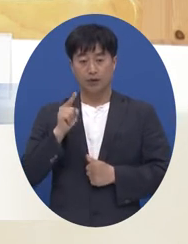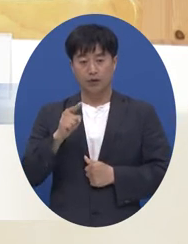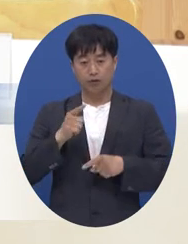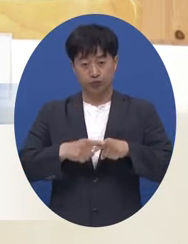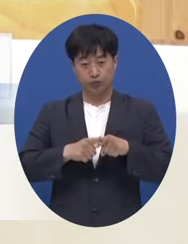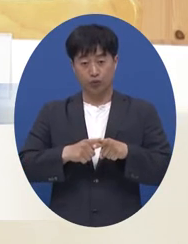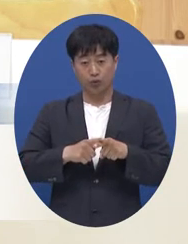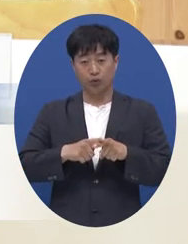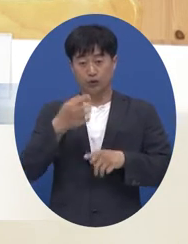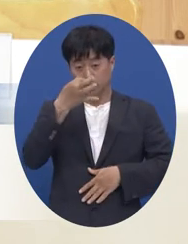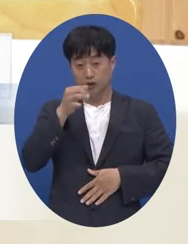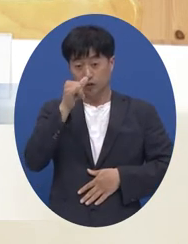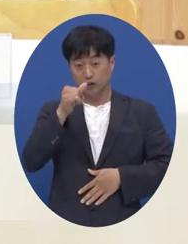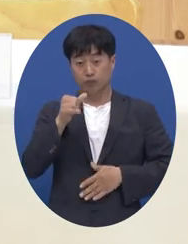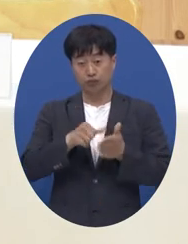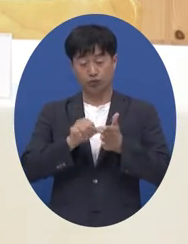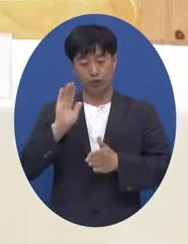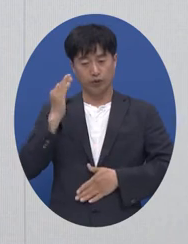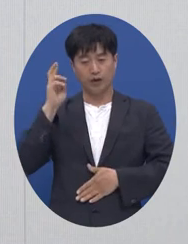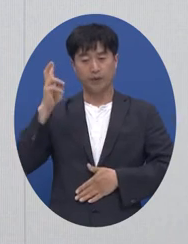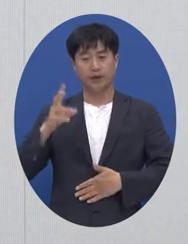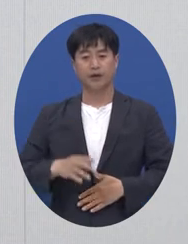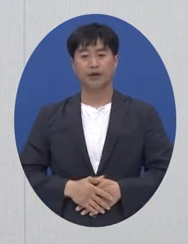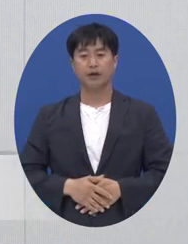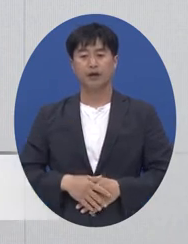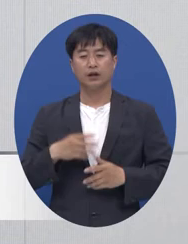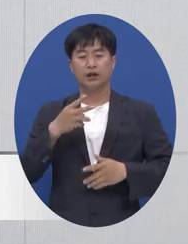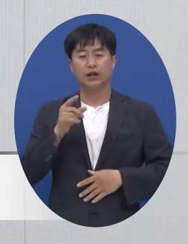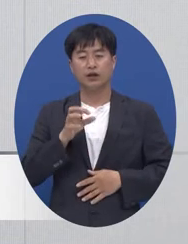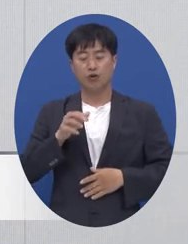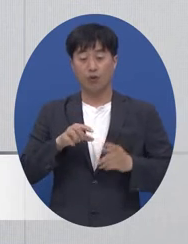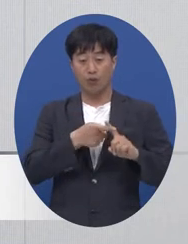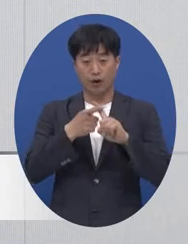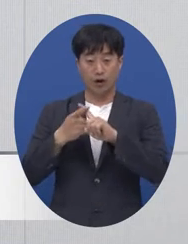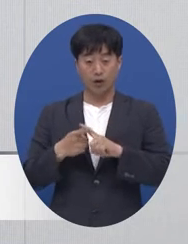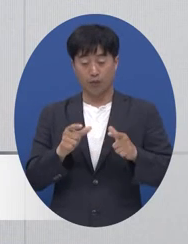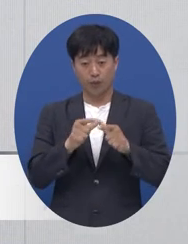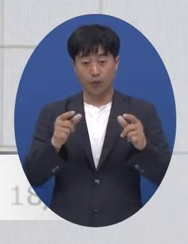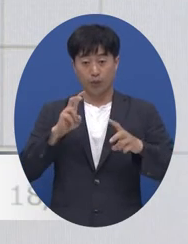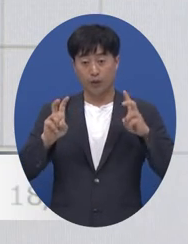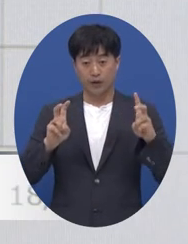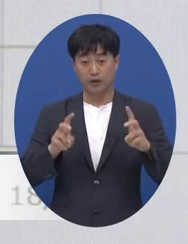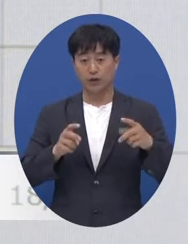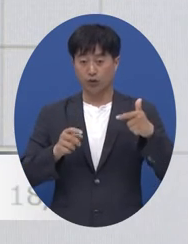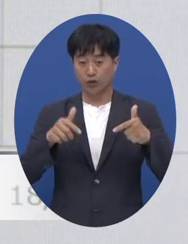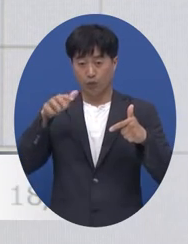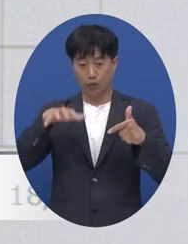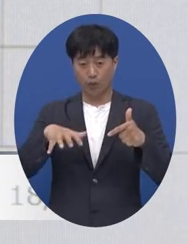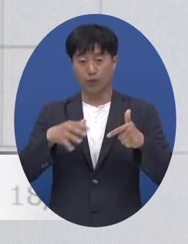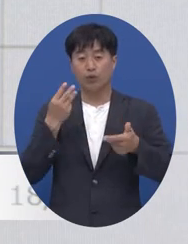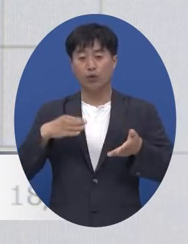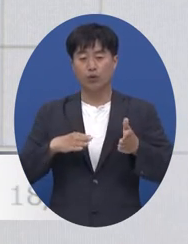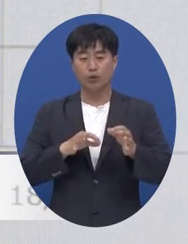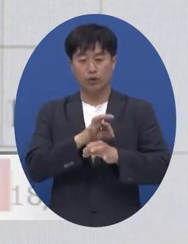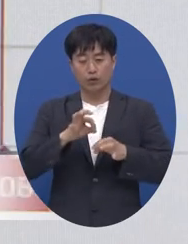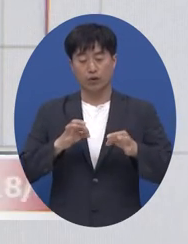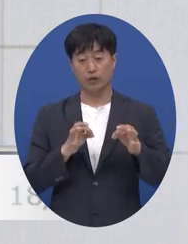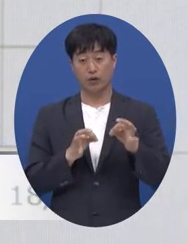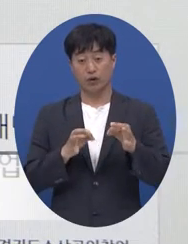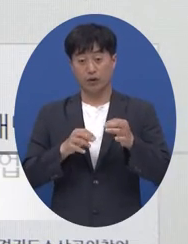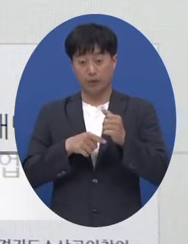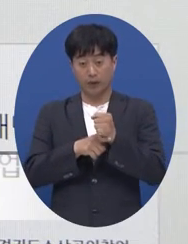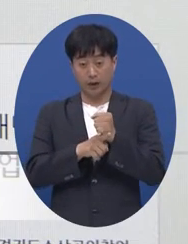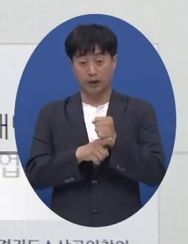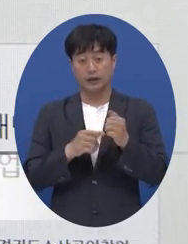분석에도 매우 유용한 도구가 될 수 있을 것 같습니다. 데이터 관련 민간업체 6곳과 경기도경제과학진흥원,